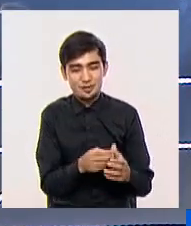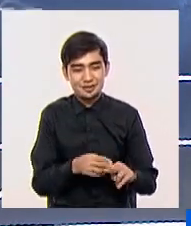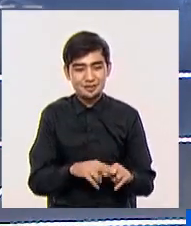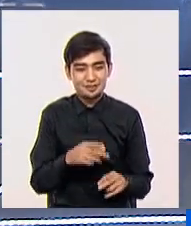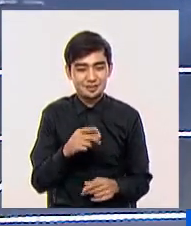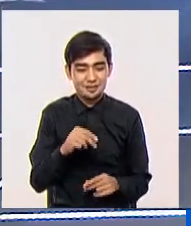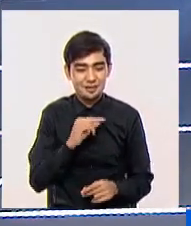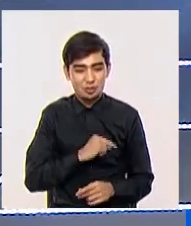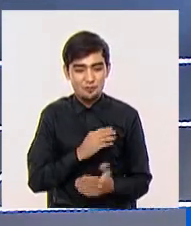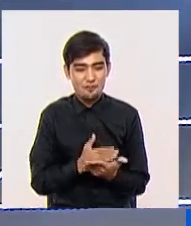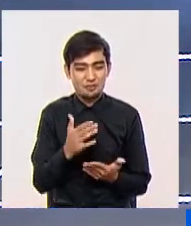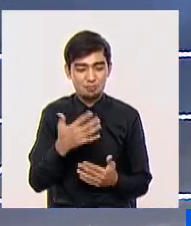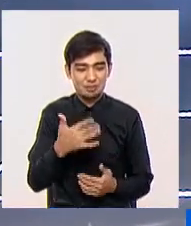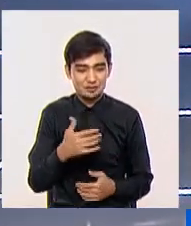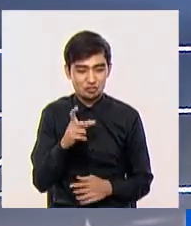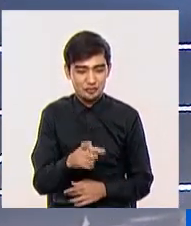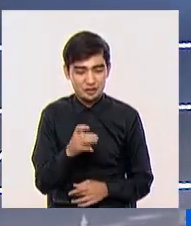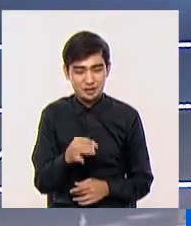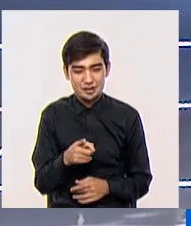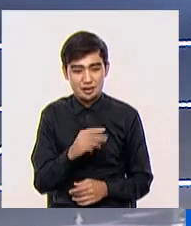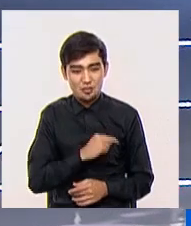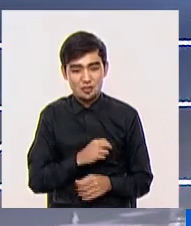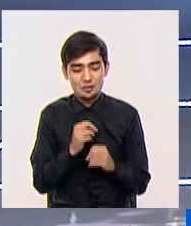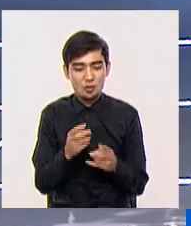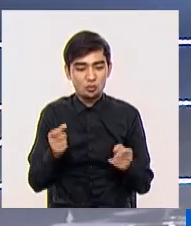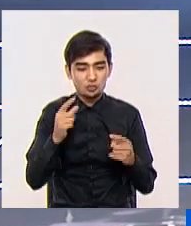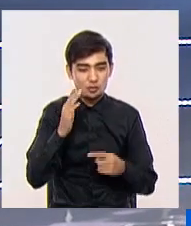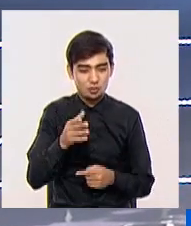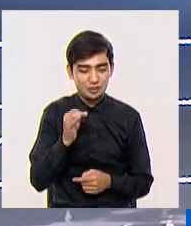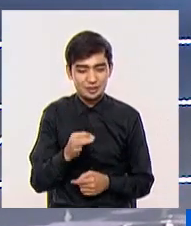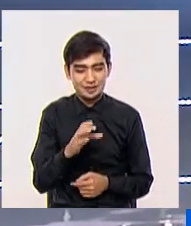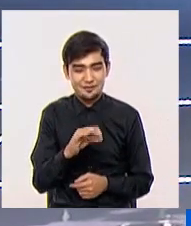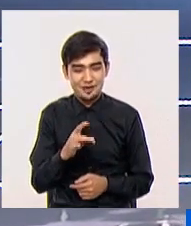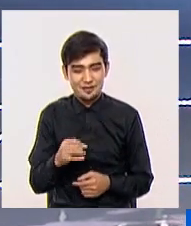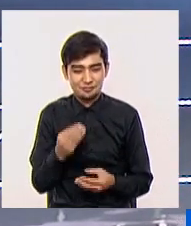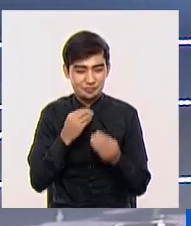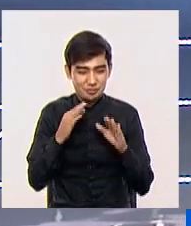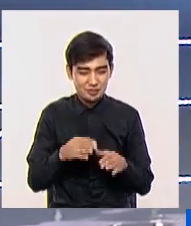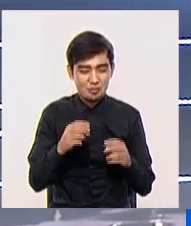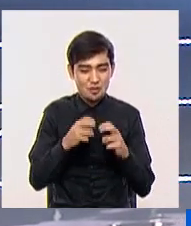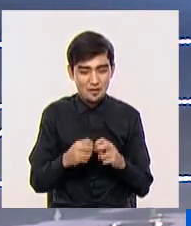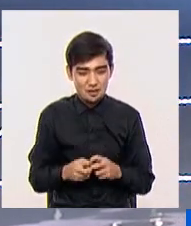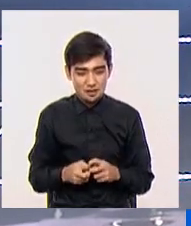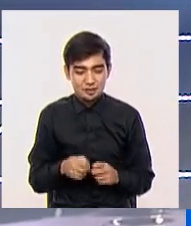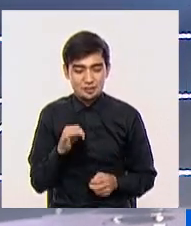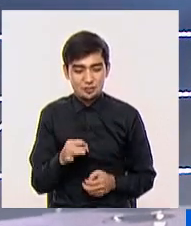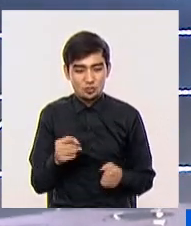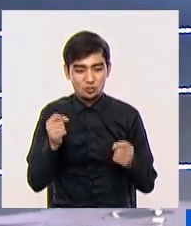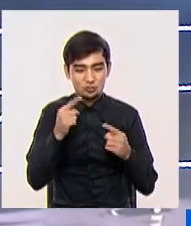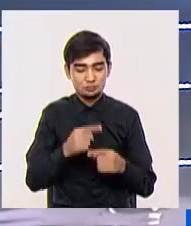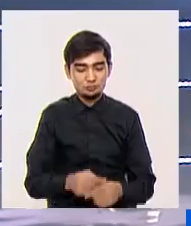свыше 50 сотрудников. Как наладят эту работу и готовы ли объекты из сферы обслуживания к проверкам, узнавала Зарина